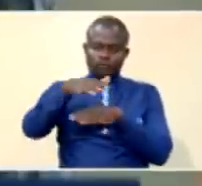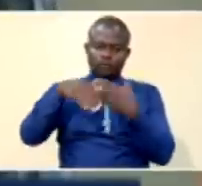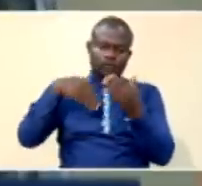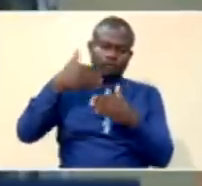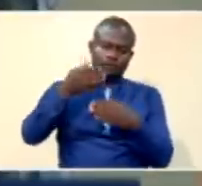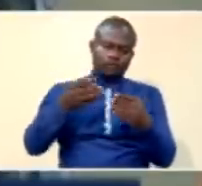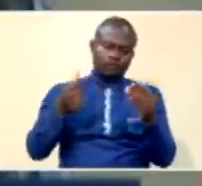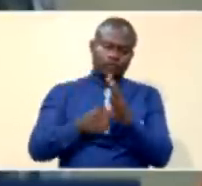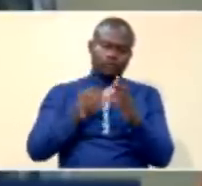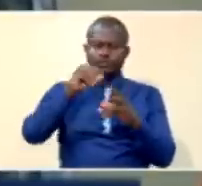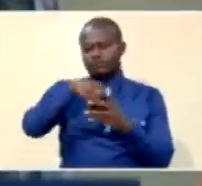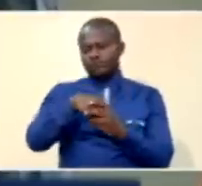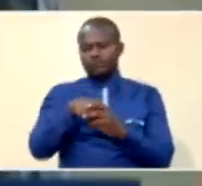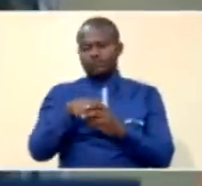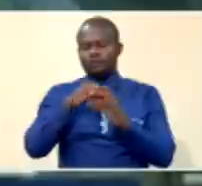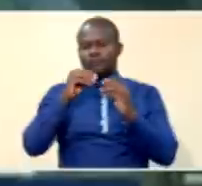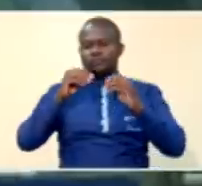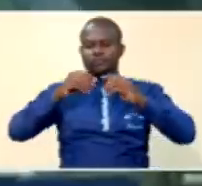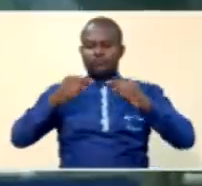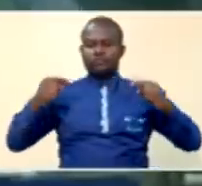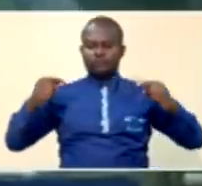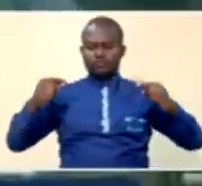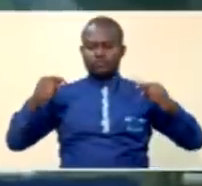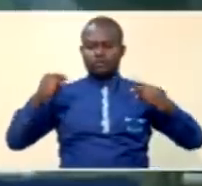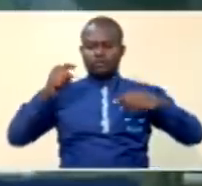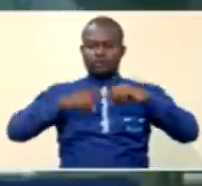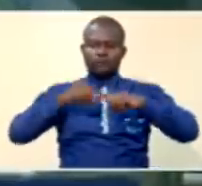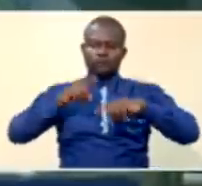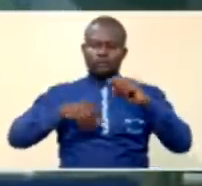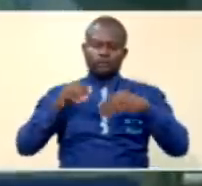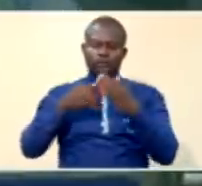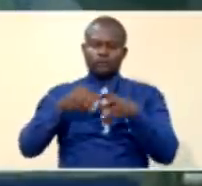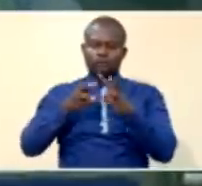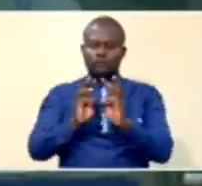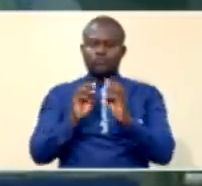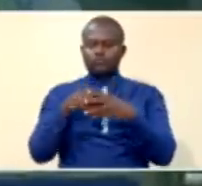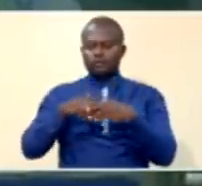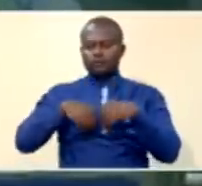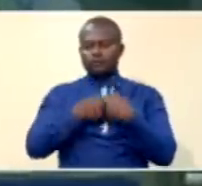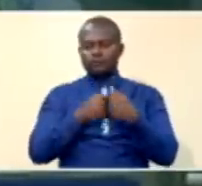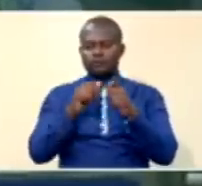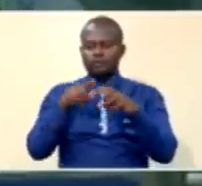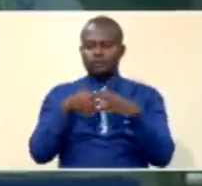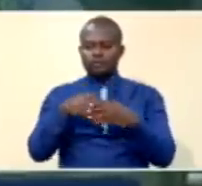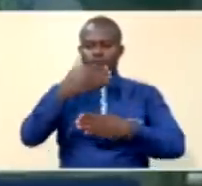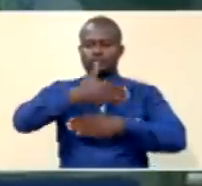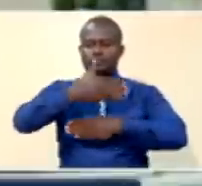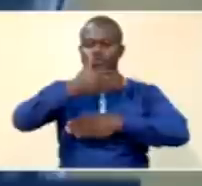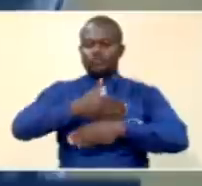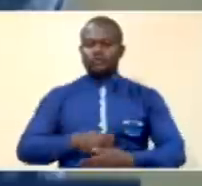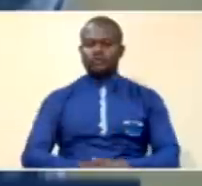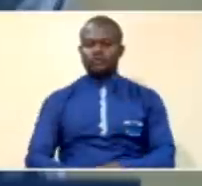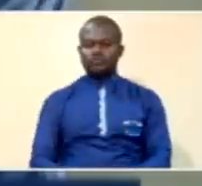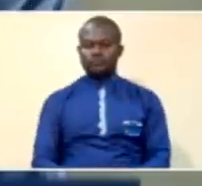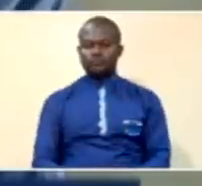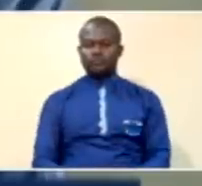bigenda bikemura ibibazo birimo ibyo kutumvikana mu rwego rwa politiki ndetse n'amakimbirane ashingiye ku mipaka.